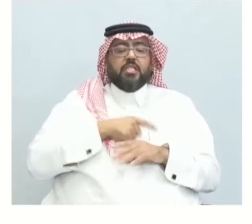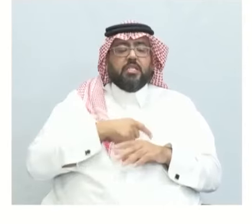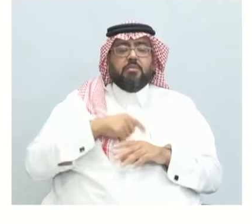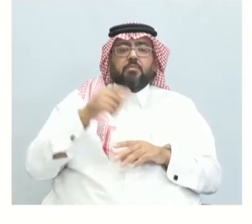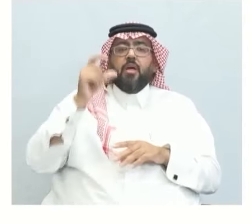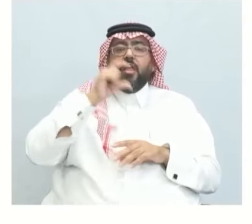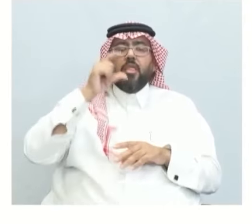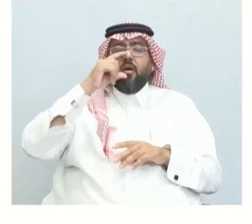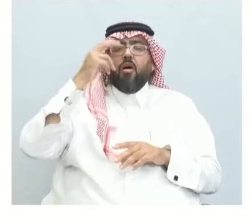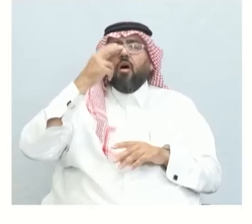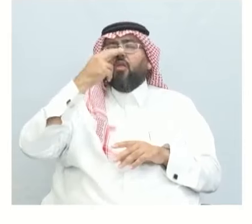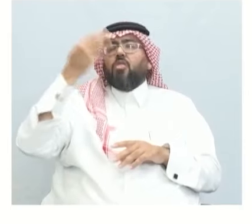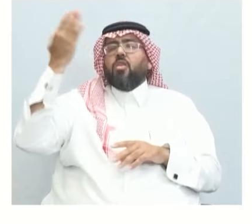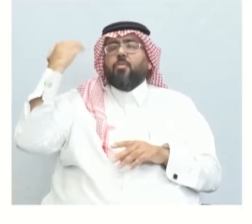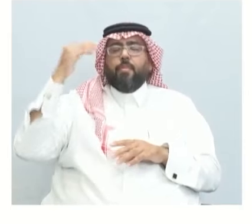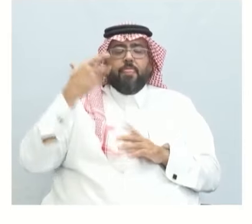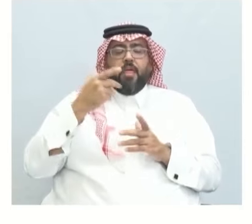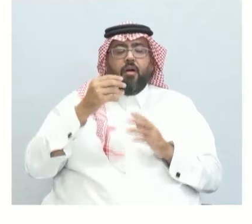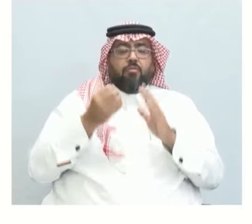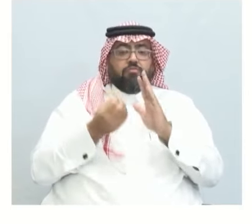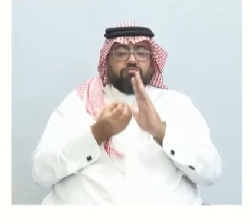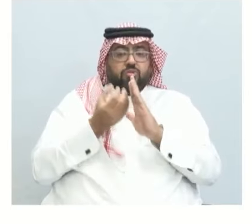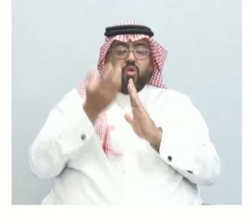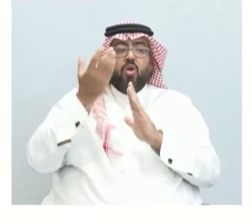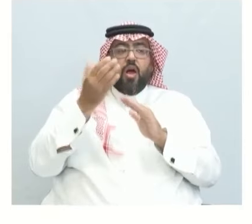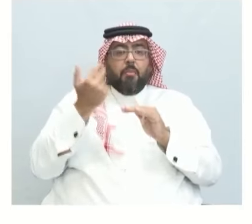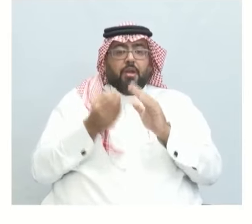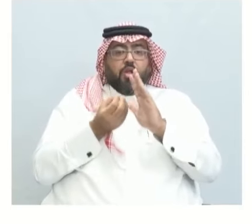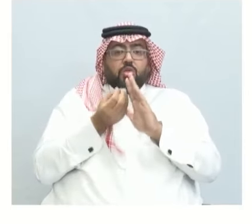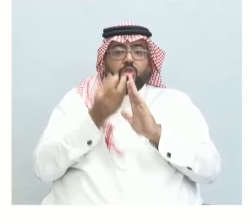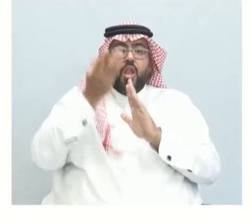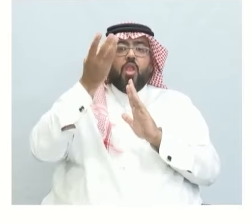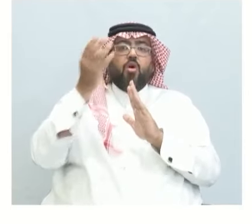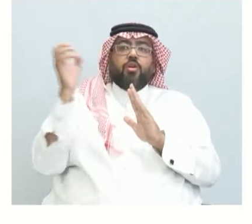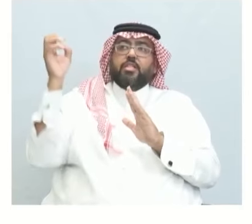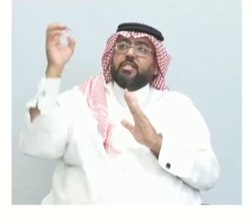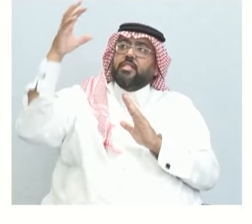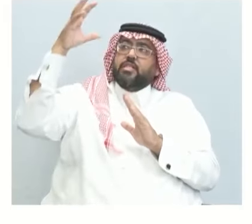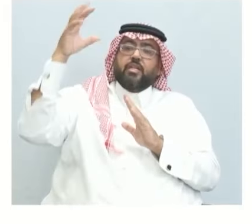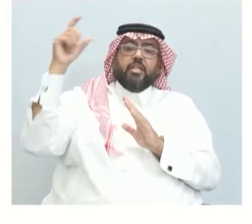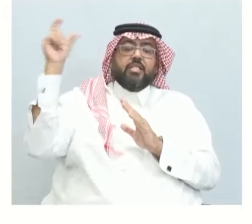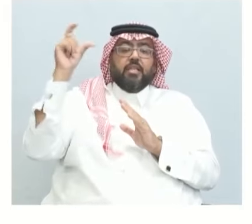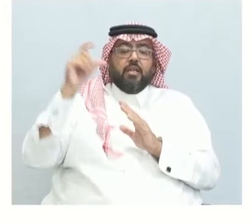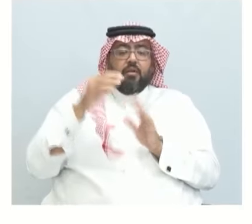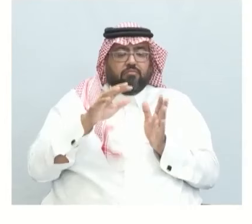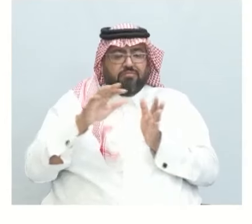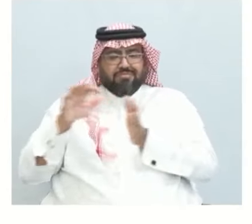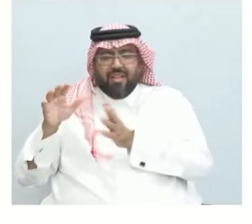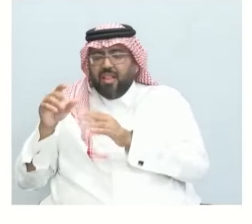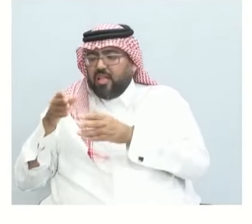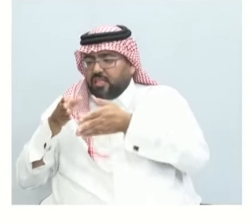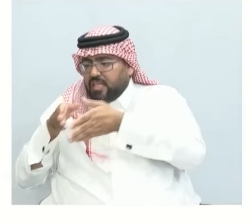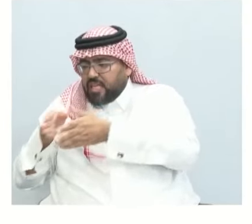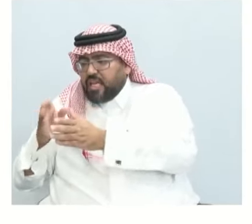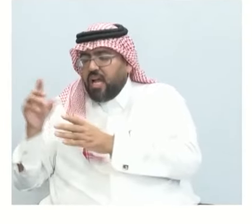لحقب من الزمان سبقت بزوغ فجر الاسلام وابتعد فيها الناس عن منهج الرسل والحني فيه